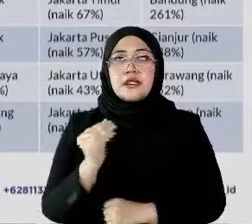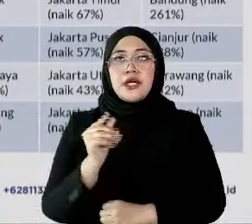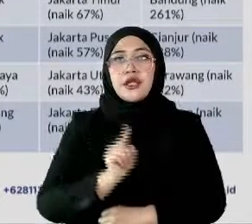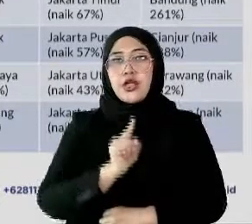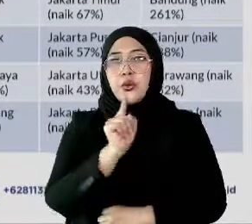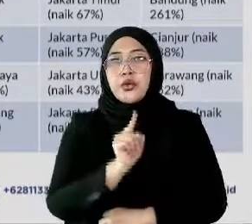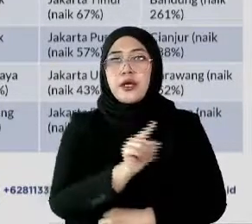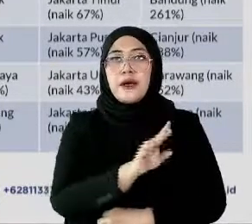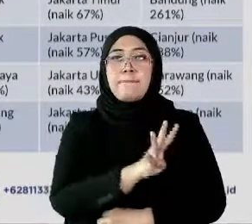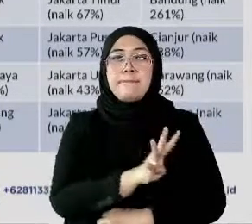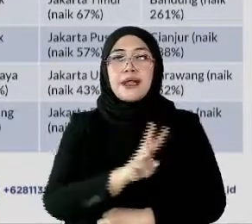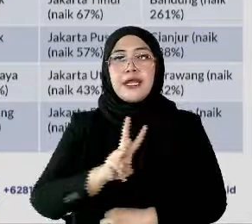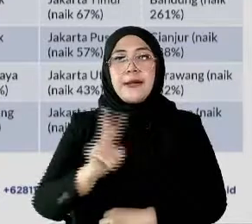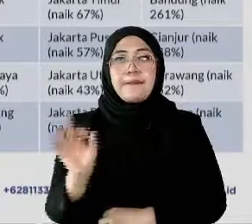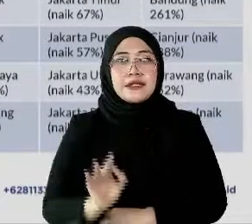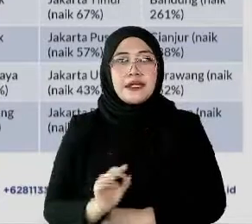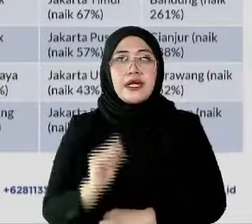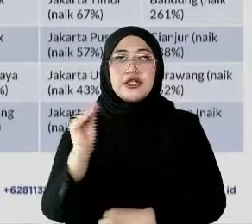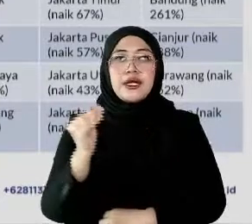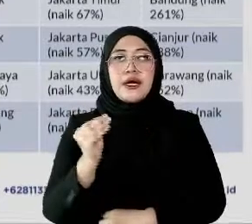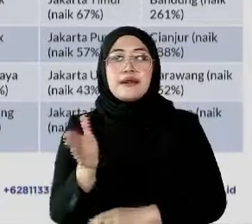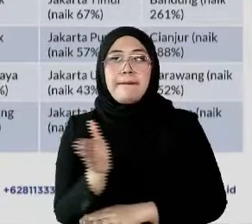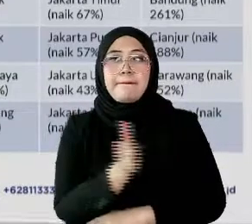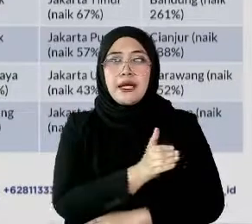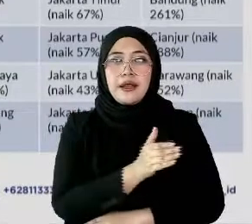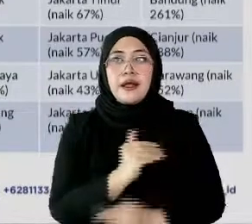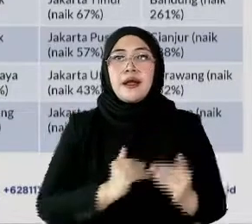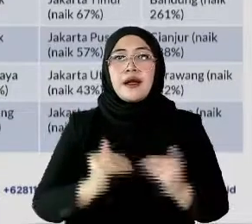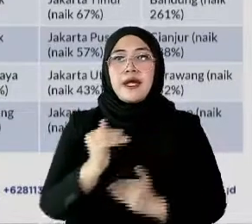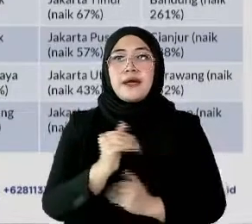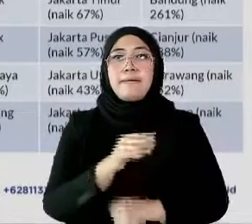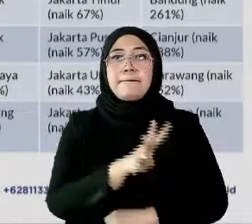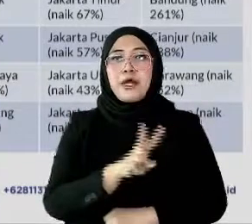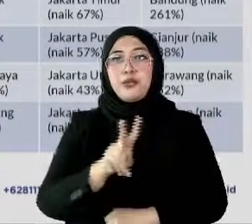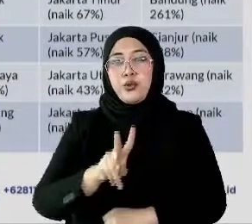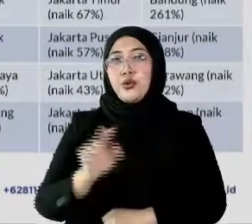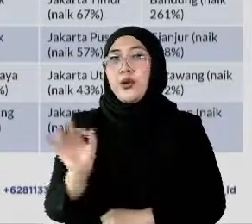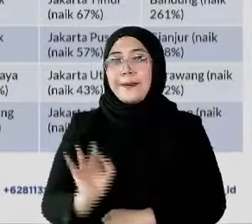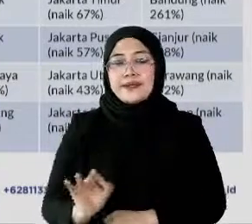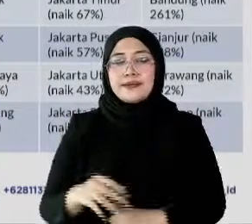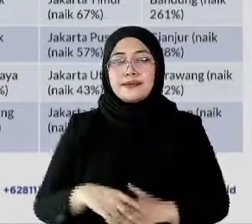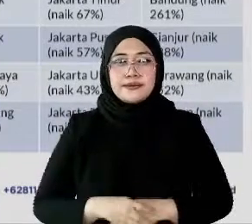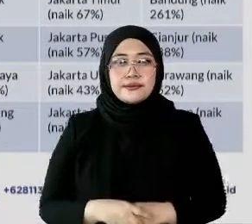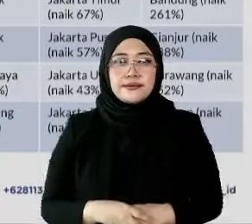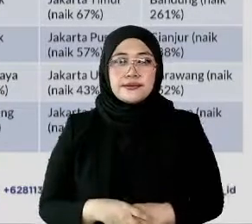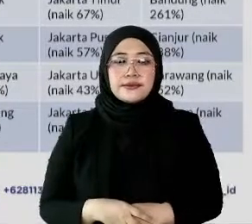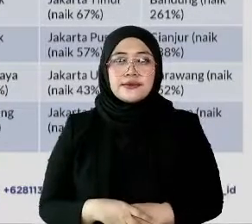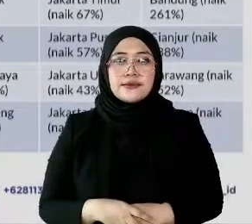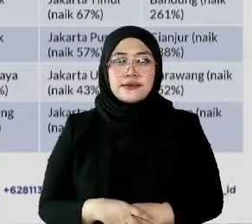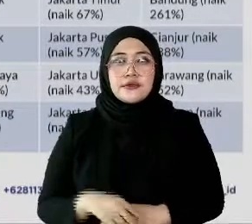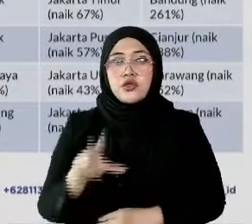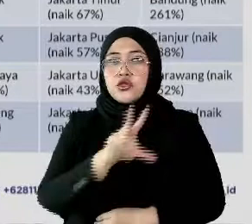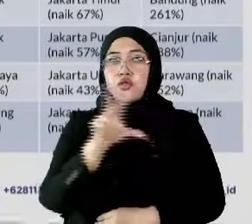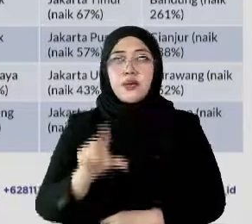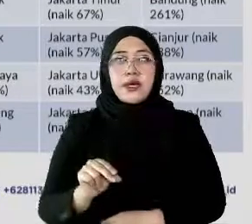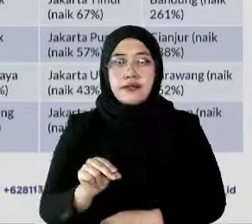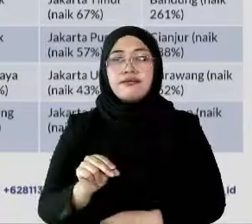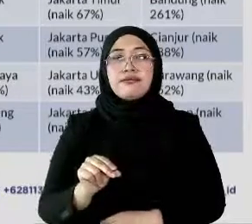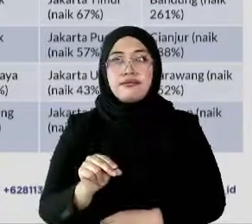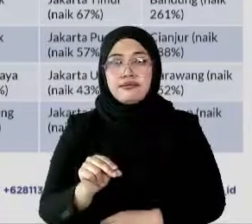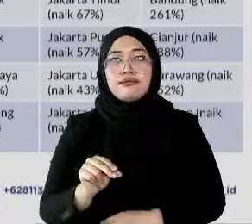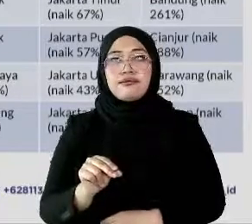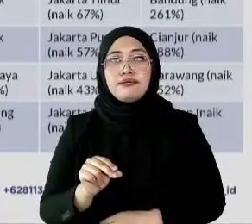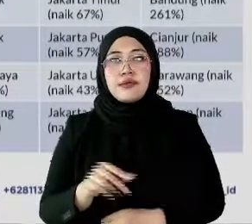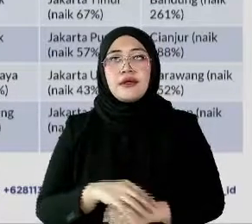Utara naik 43 persen dan Jakarta Barat naik 42 persen serta Jawa Barat yang